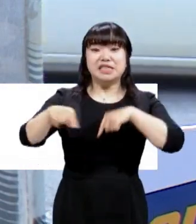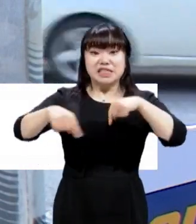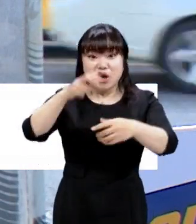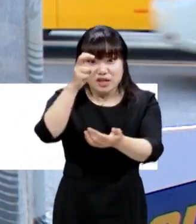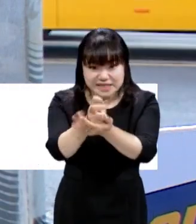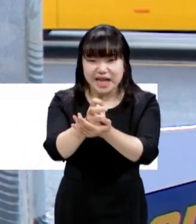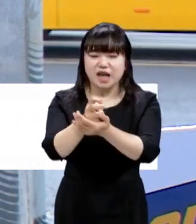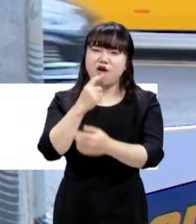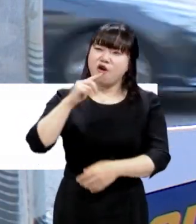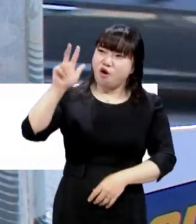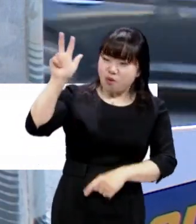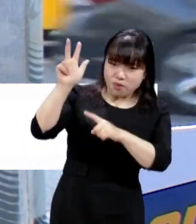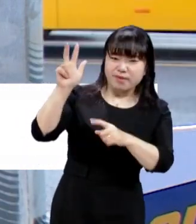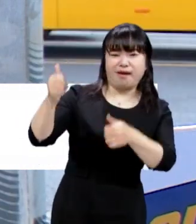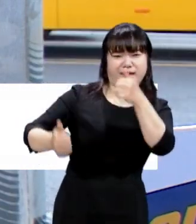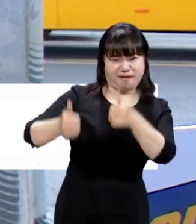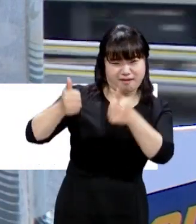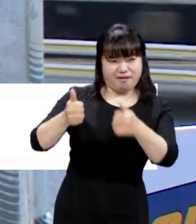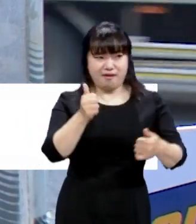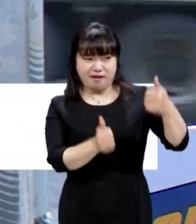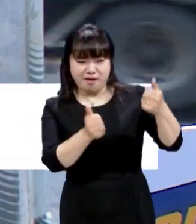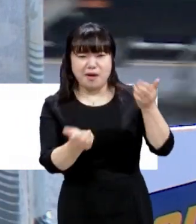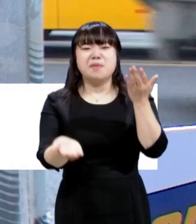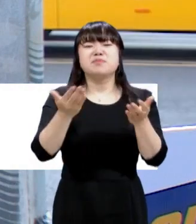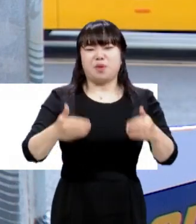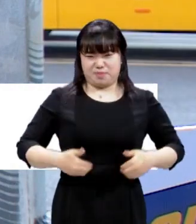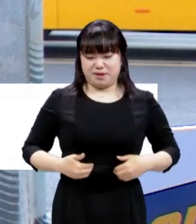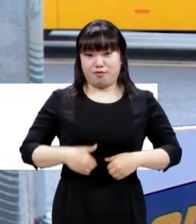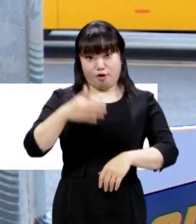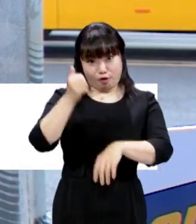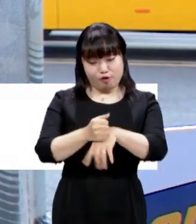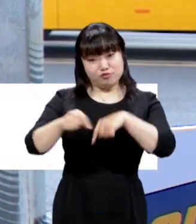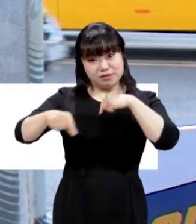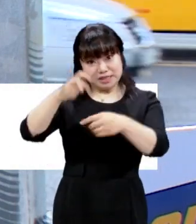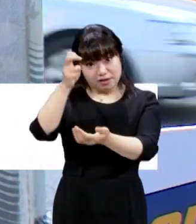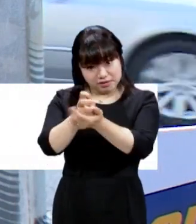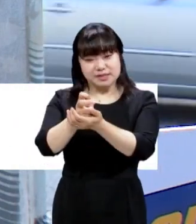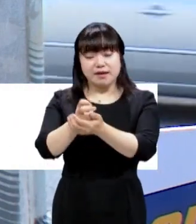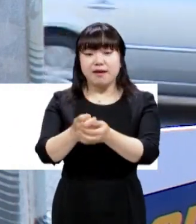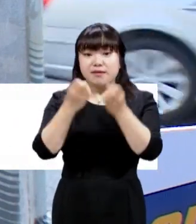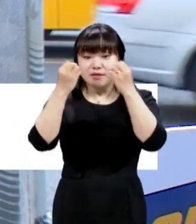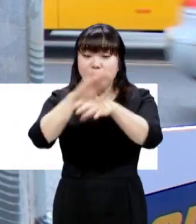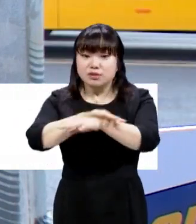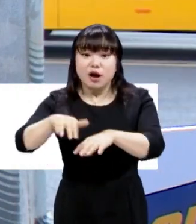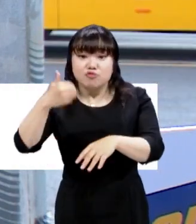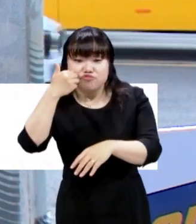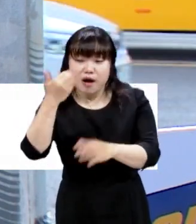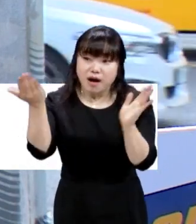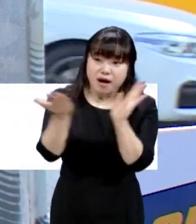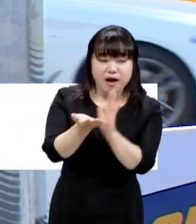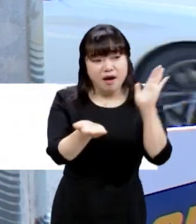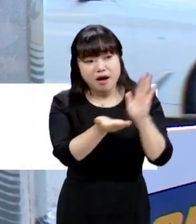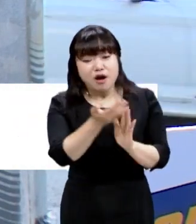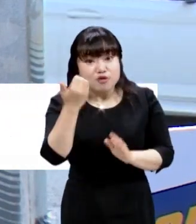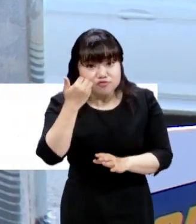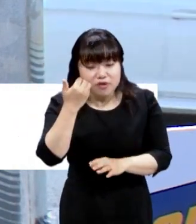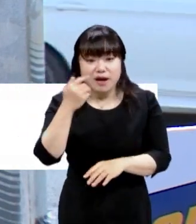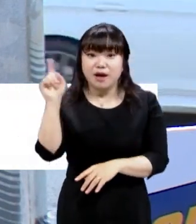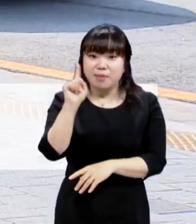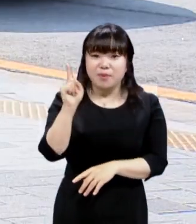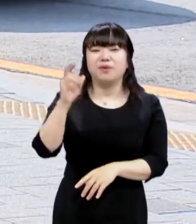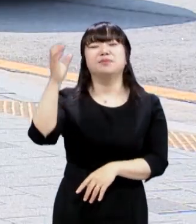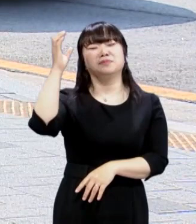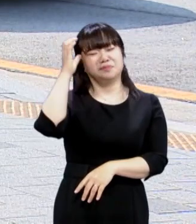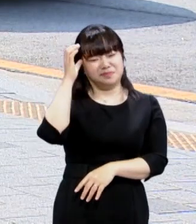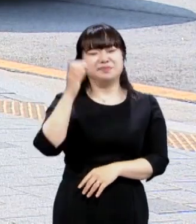대결 그런 공역 대결로 갔으면 좋겠습니다 그렇게 검증된 정책과 공약으로 논의 발전이 이루어지길 진심으로 기대합니다